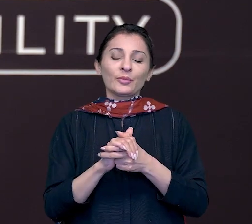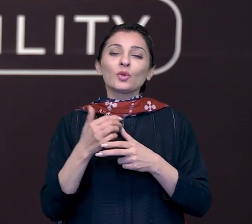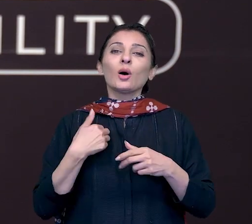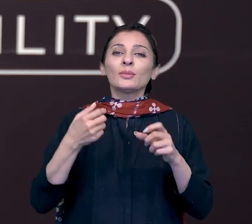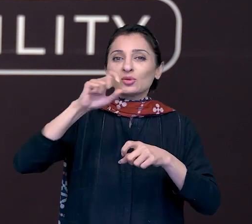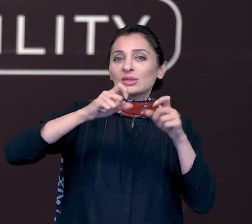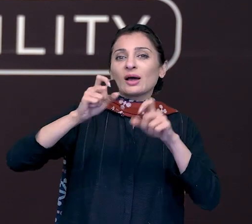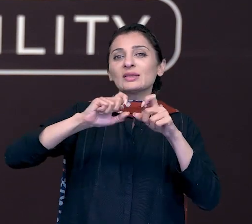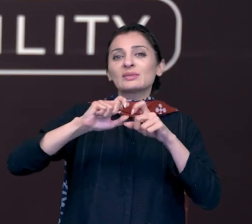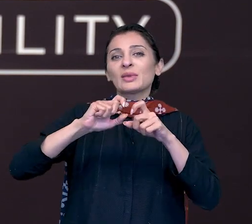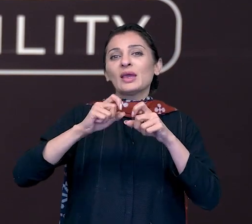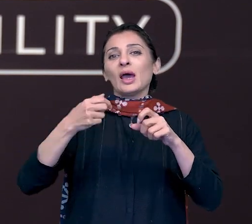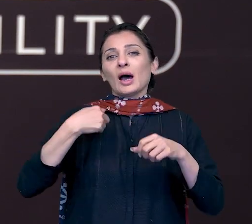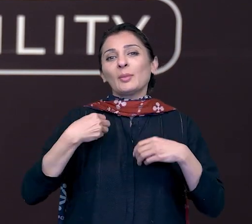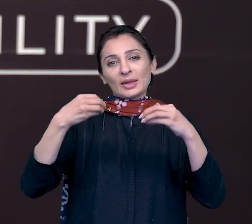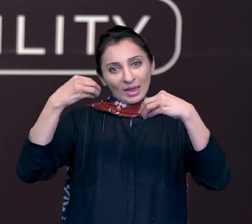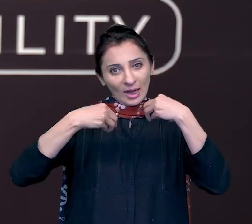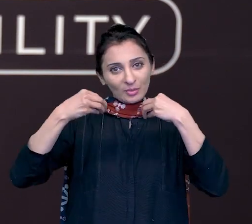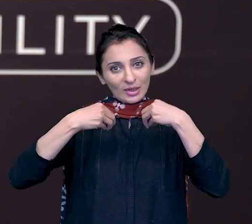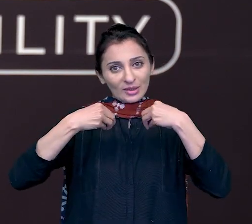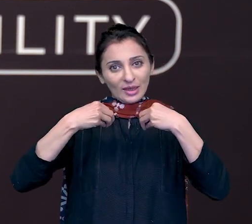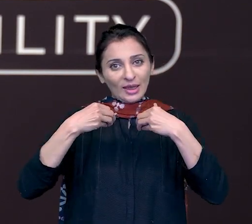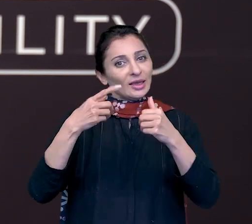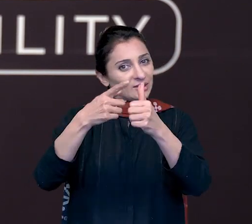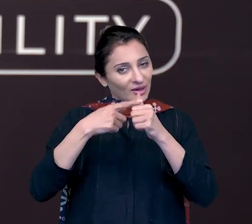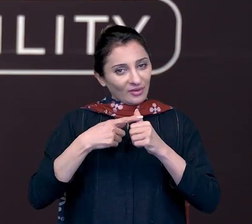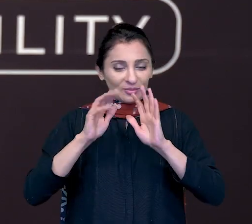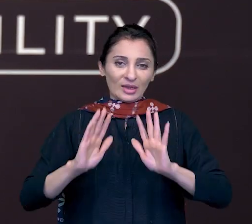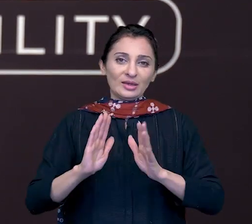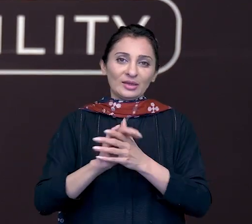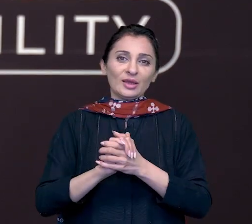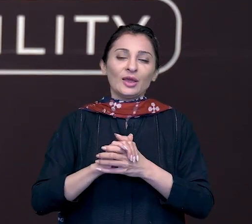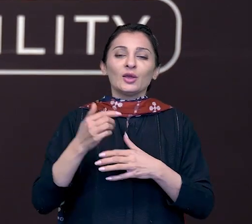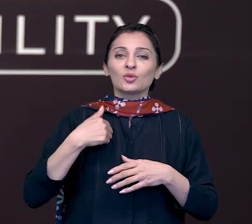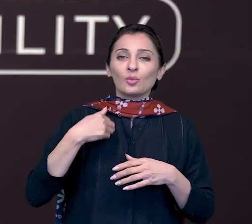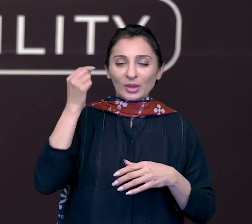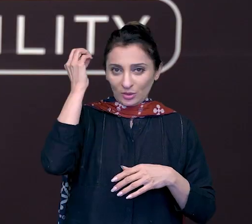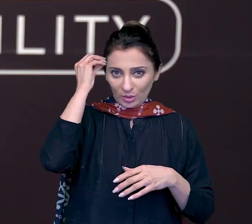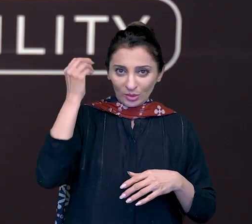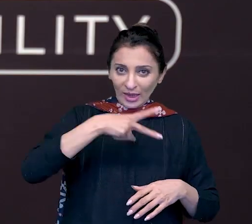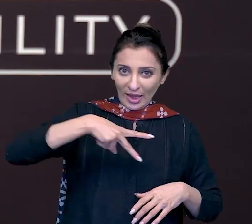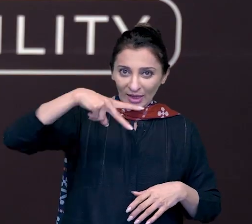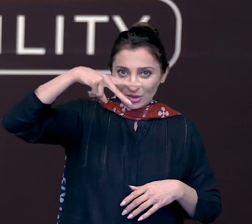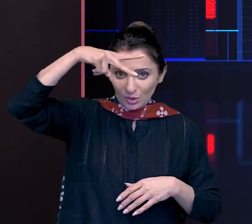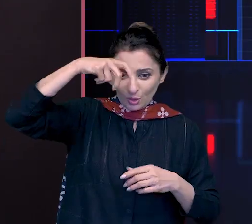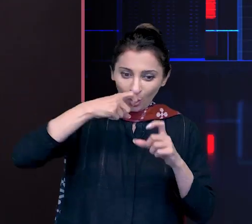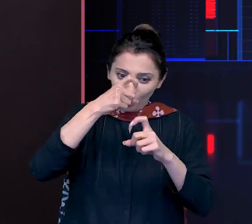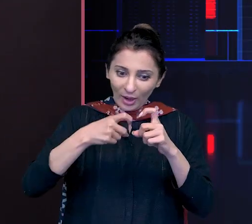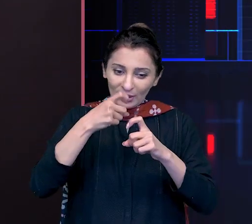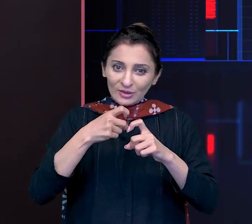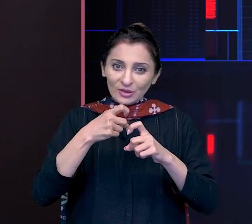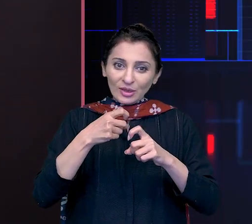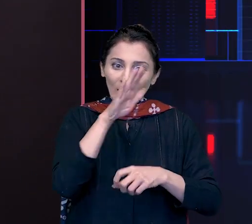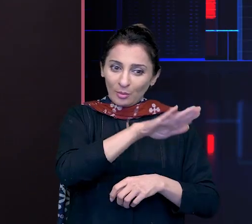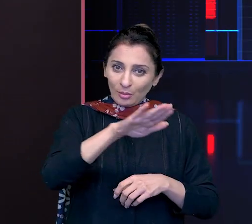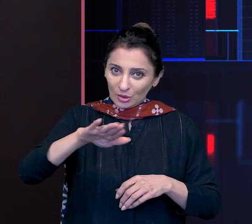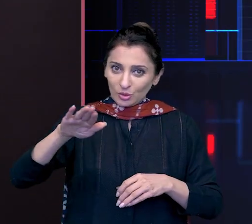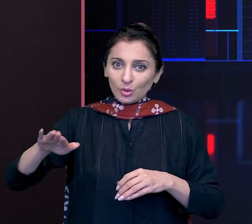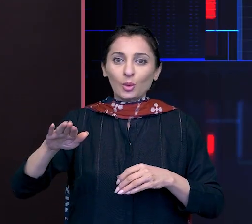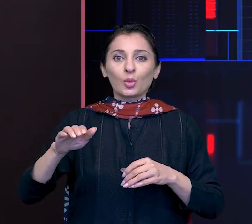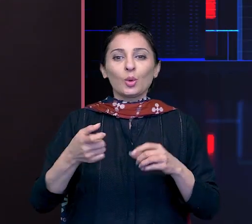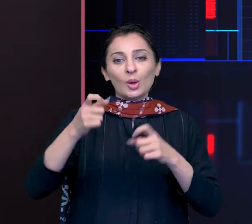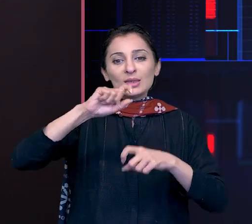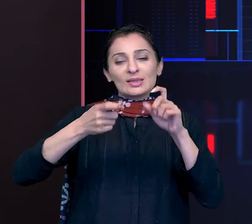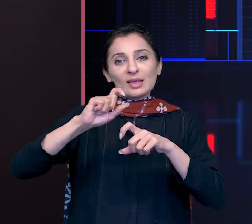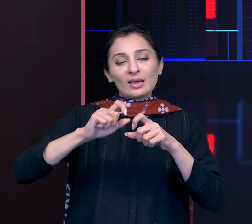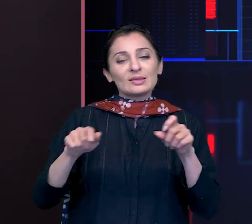تو وہ بھی ہمیں بڑی مدد کرے گی سائنس میں جتنے بھی بڑے سوال ہیں ان کا ایک بہتر طریقے سے جواب دینے کا. کیونکہ مجھے لگتا ہے کہ ایسٹرو بایولوجی ایک